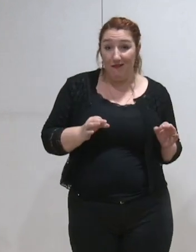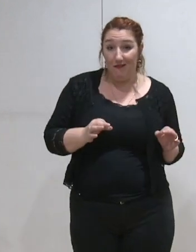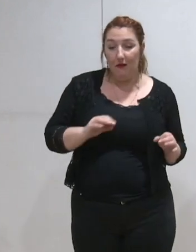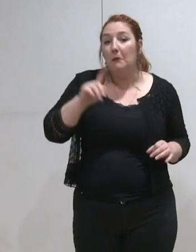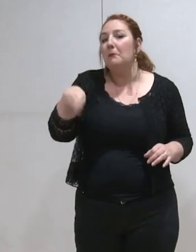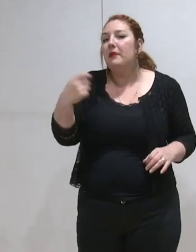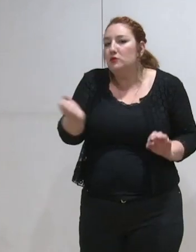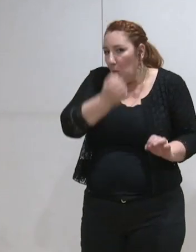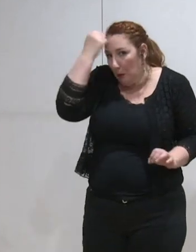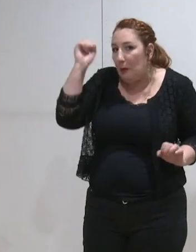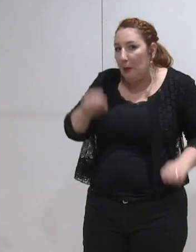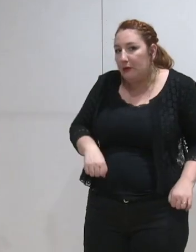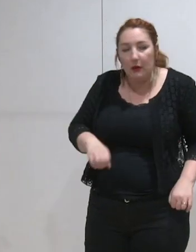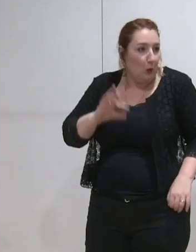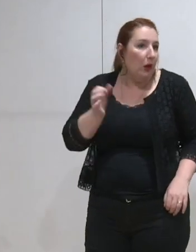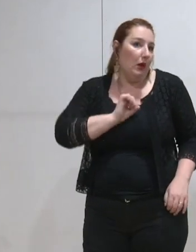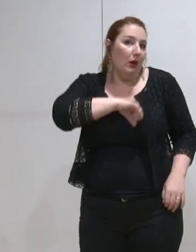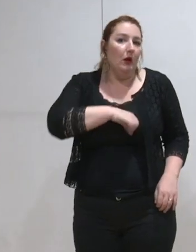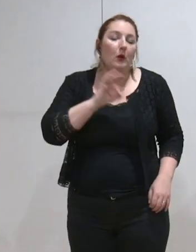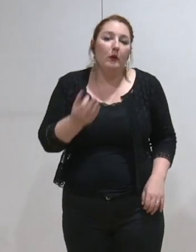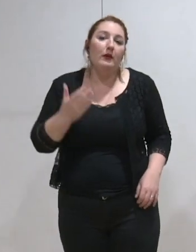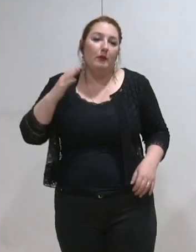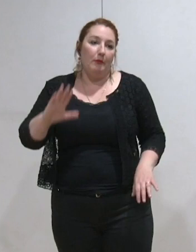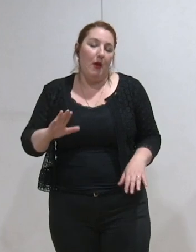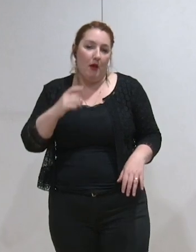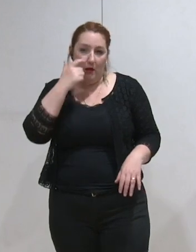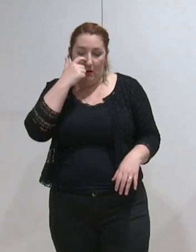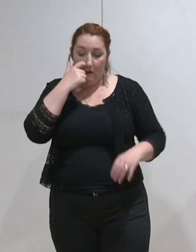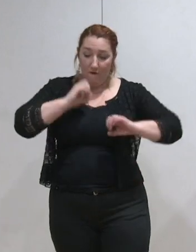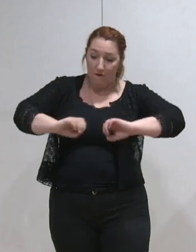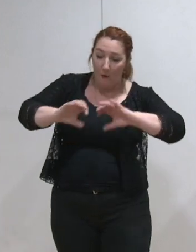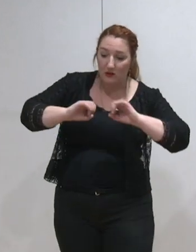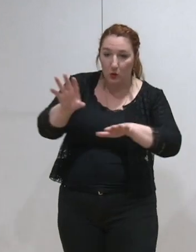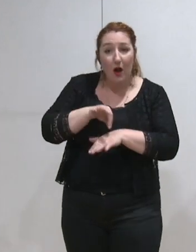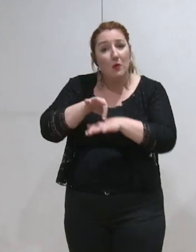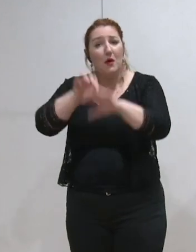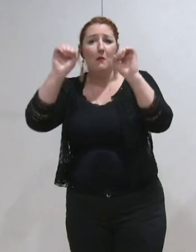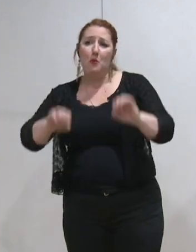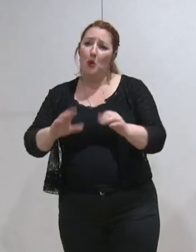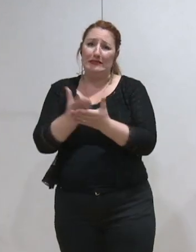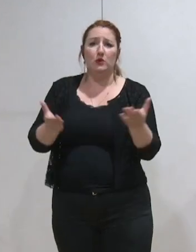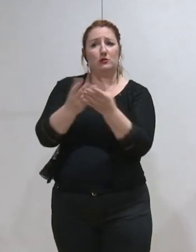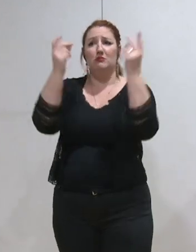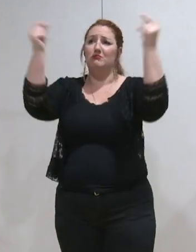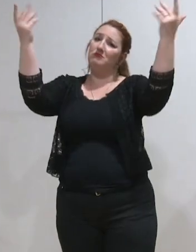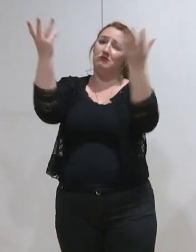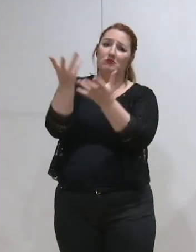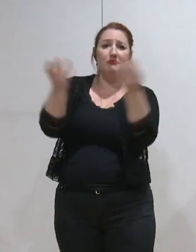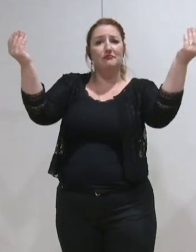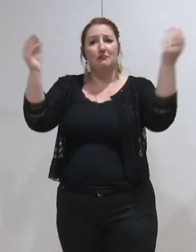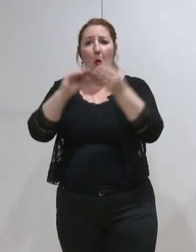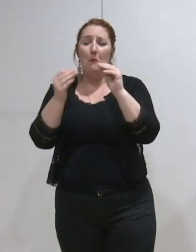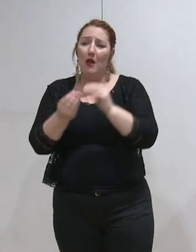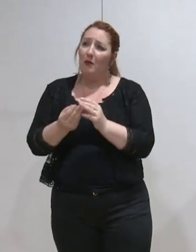regrettable on le regrette mais la formation et l'accompagnement ne peuvent pas tout vous allez pas transformer tout le monde en médecin